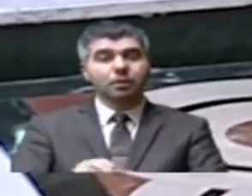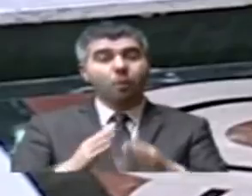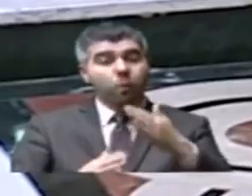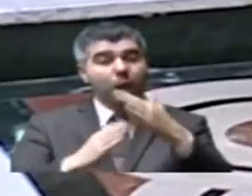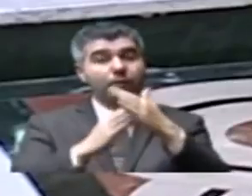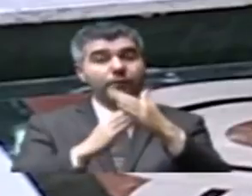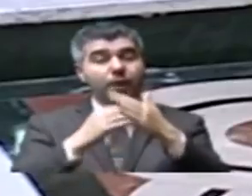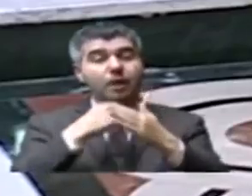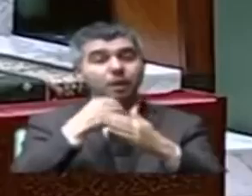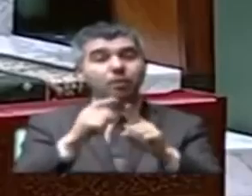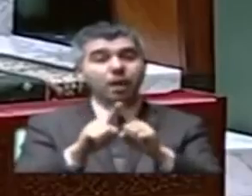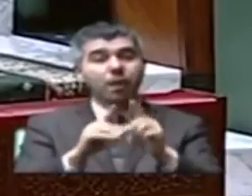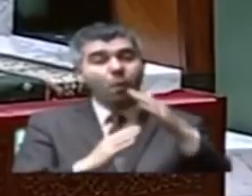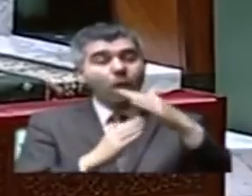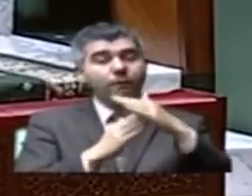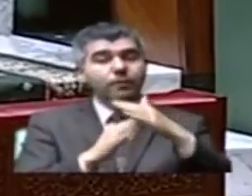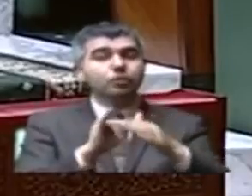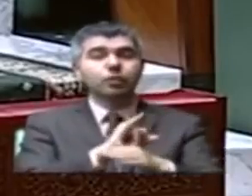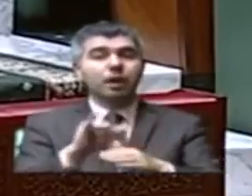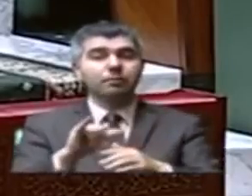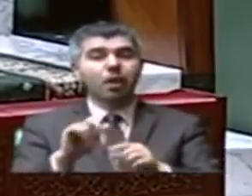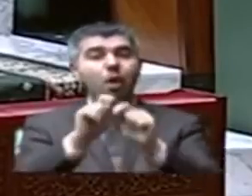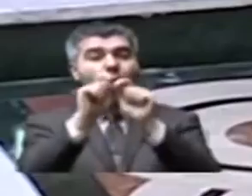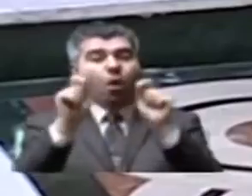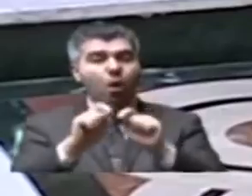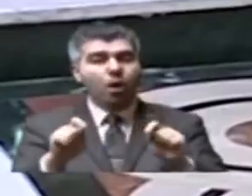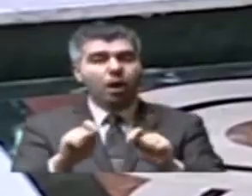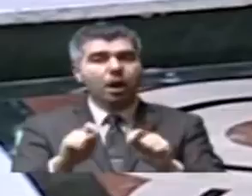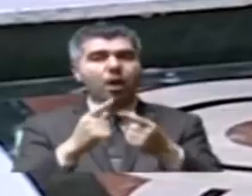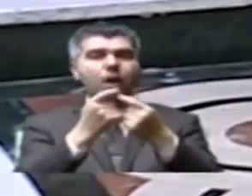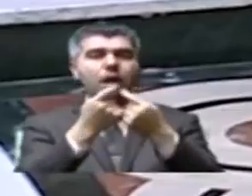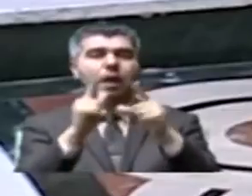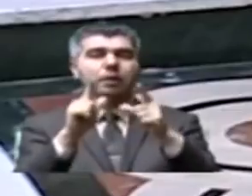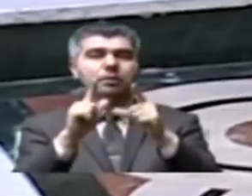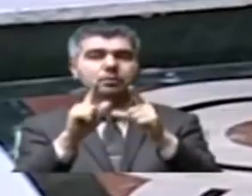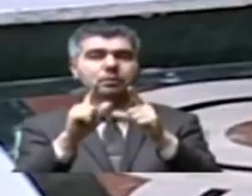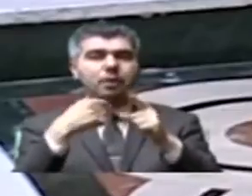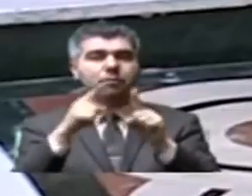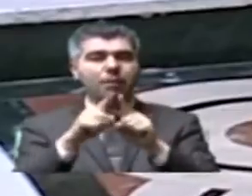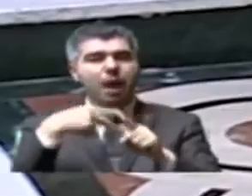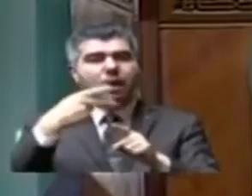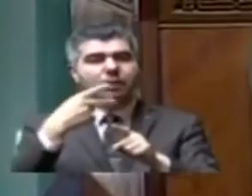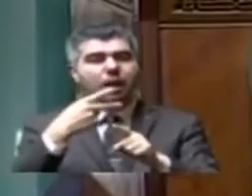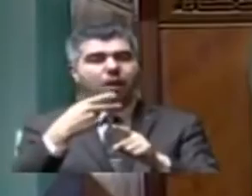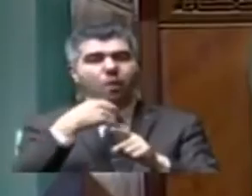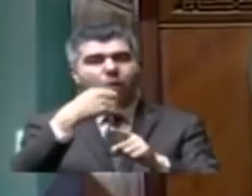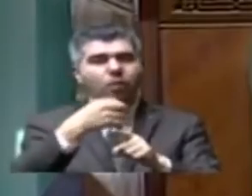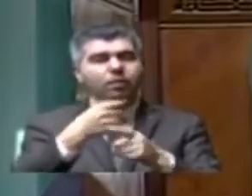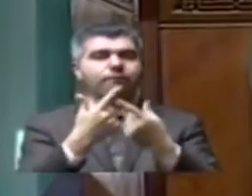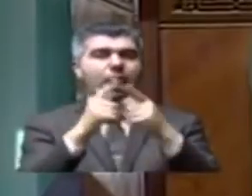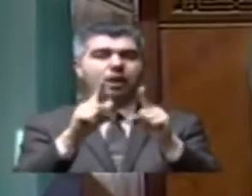وما يقاطعني حتى شي واحد، لأن خديت الحرية ديالك باش تسب وما جيناش السبان.